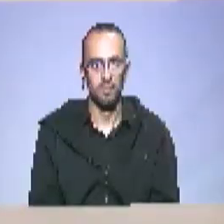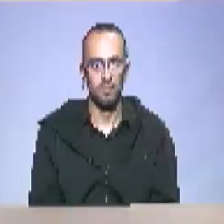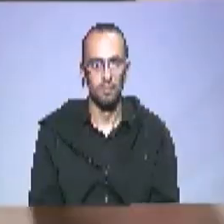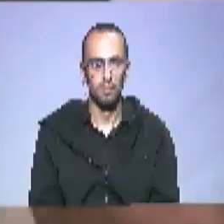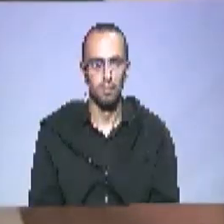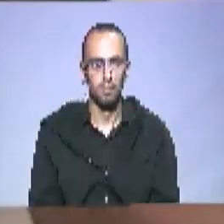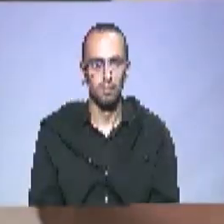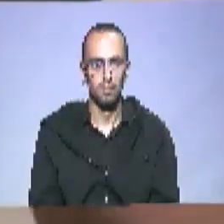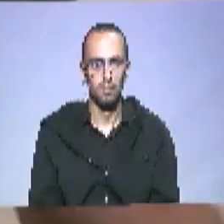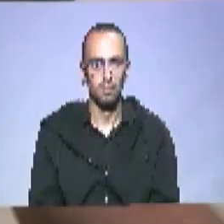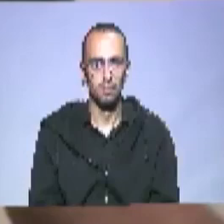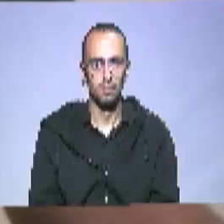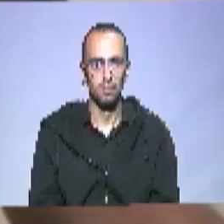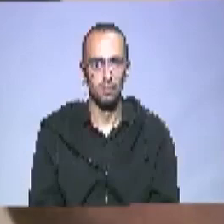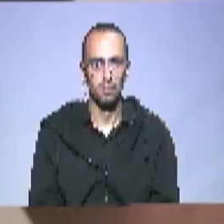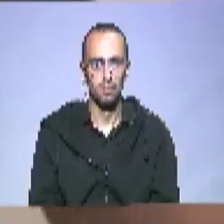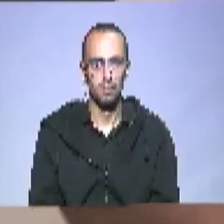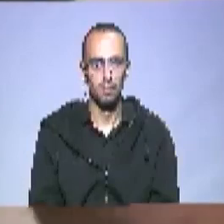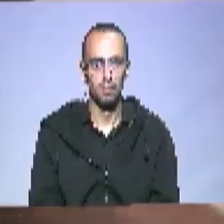دول كام ورقة؟